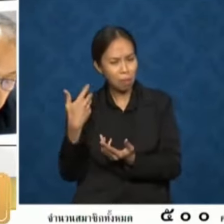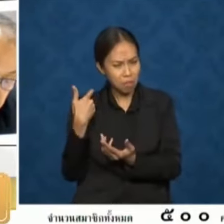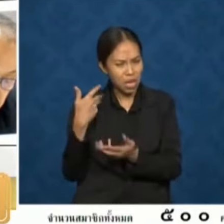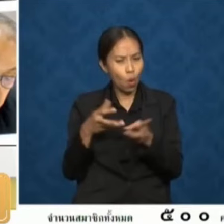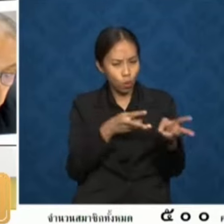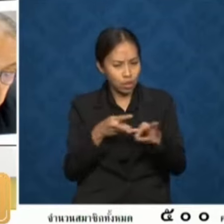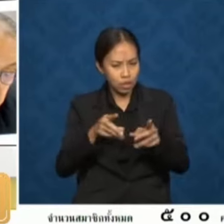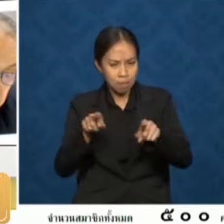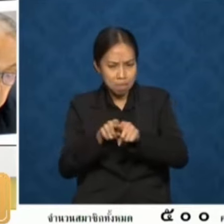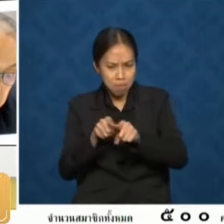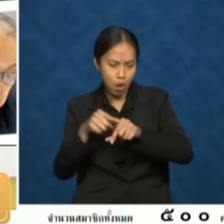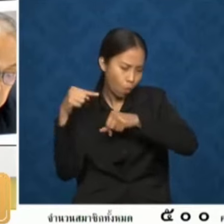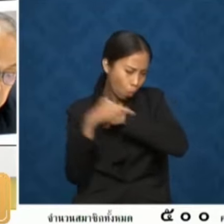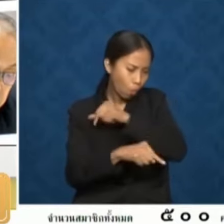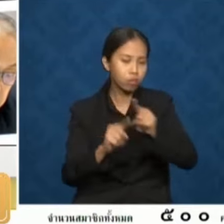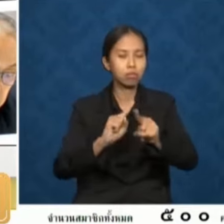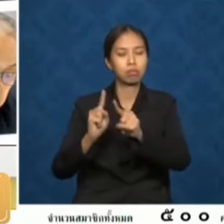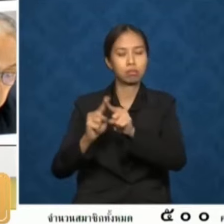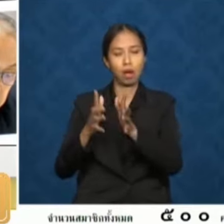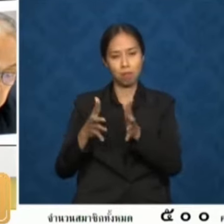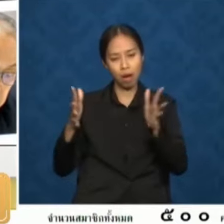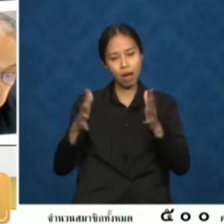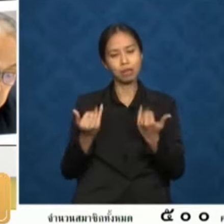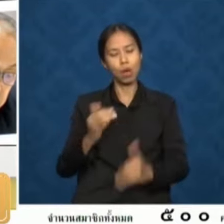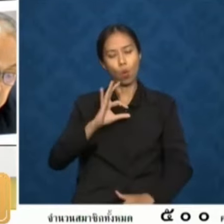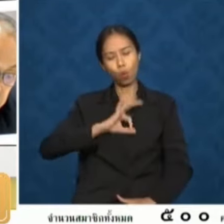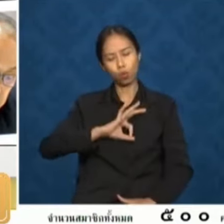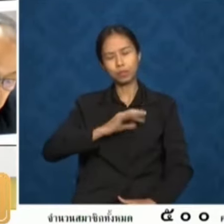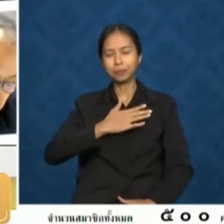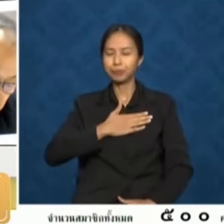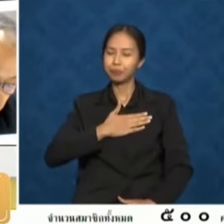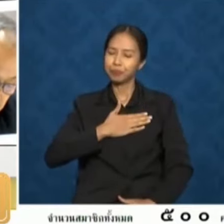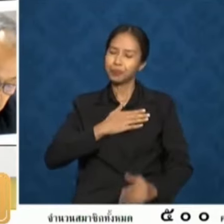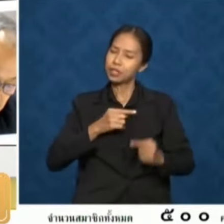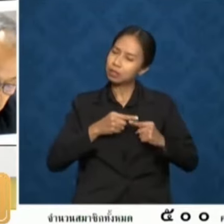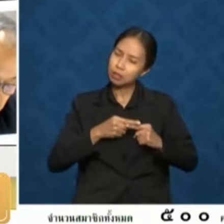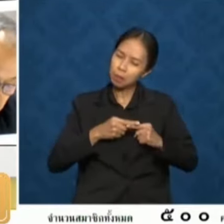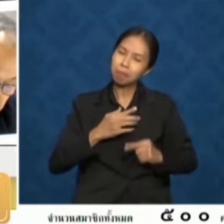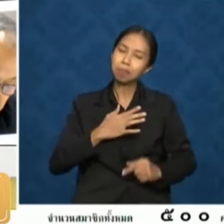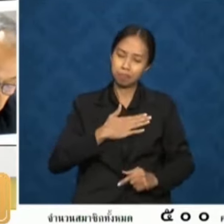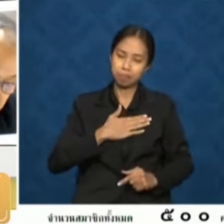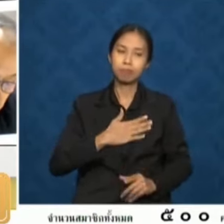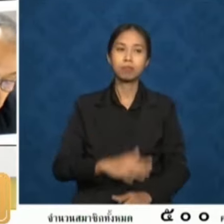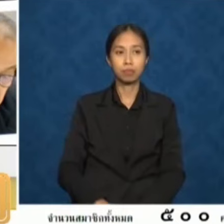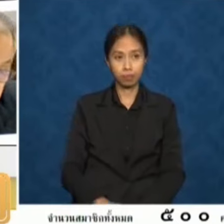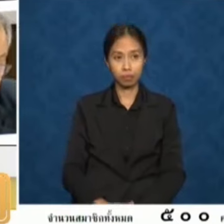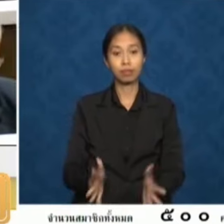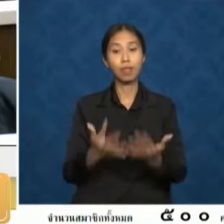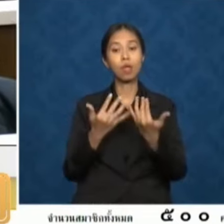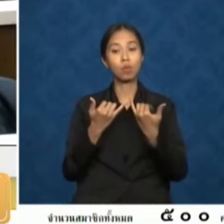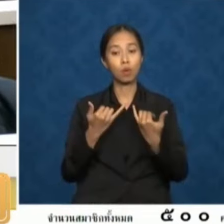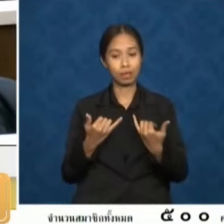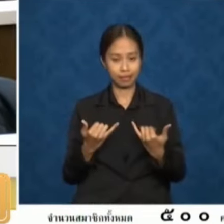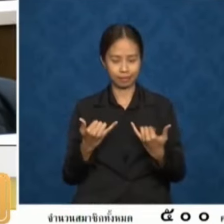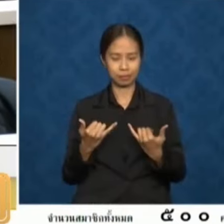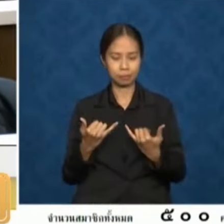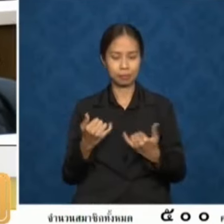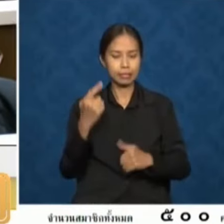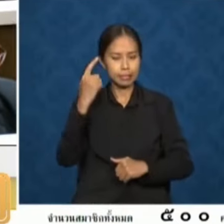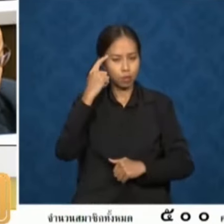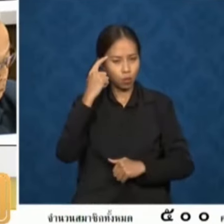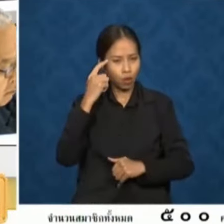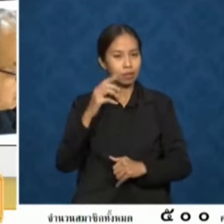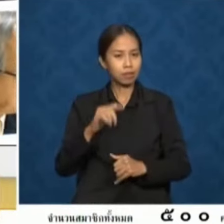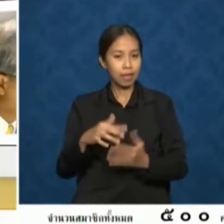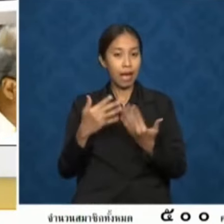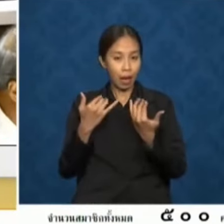ยะนั่นเป็นประการที่หนึ่งที่เราเจ็บปวดฉะนั้นวันนี้มันถึงเวลาแล้วที่